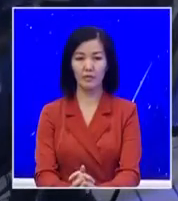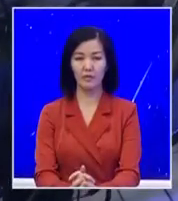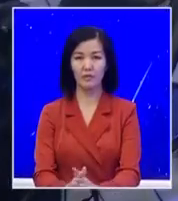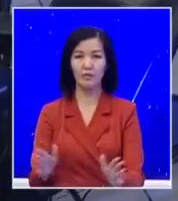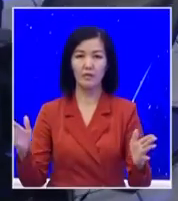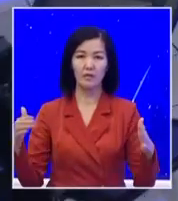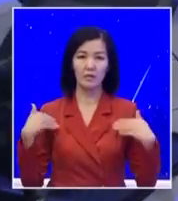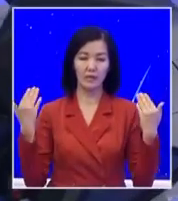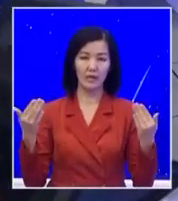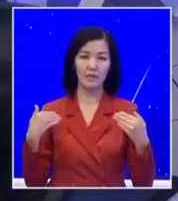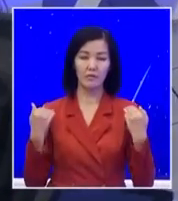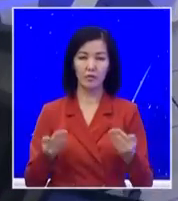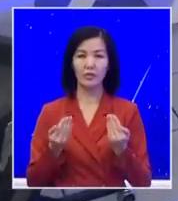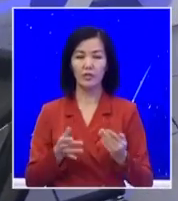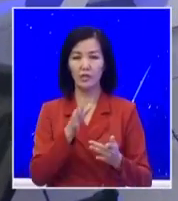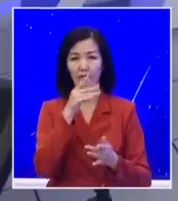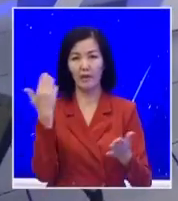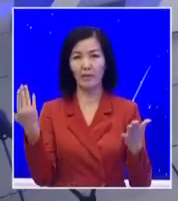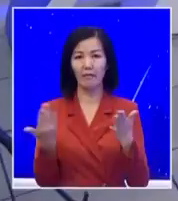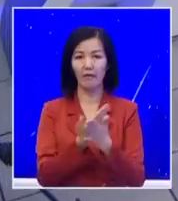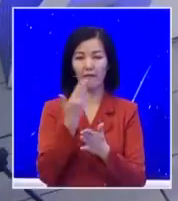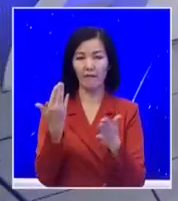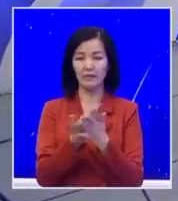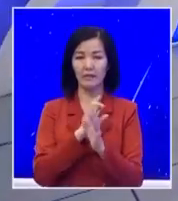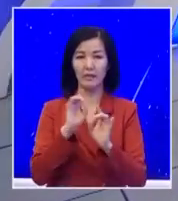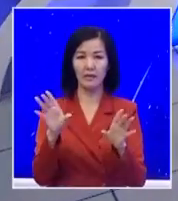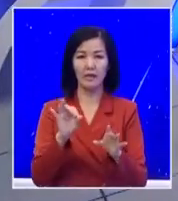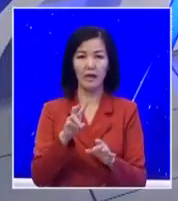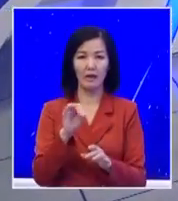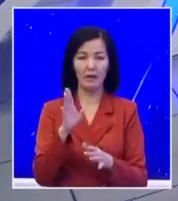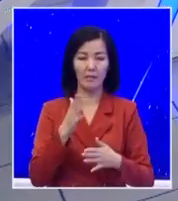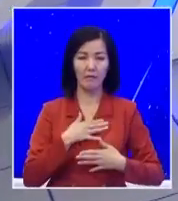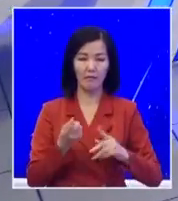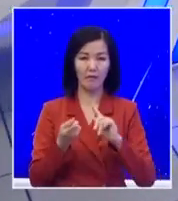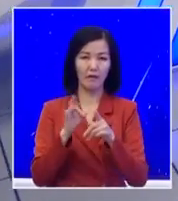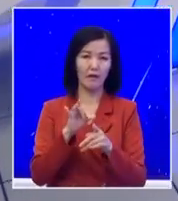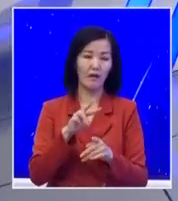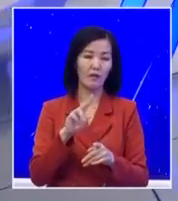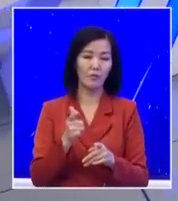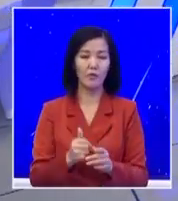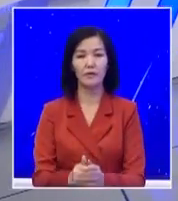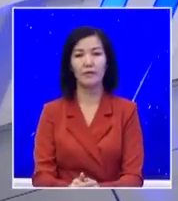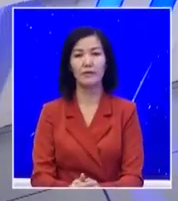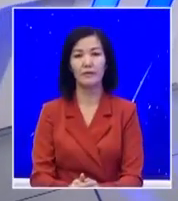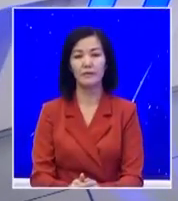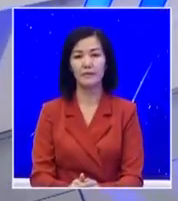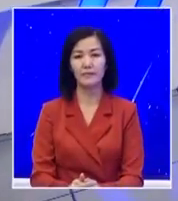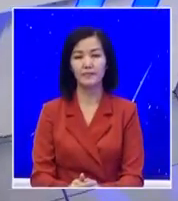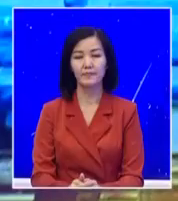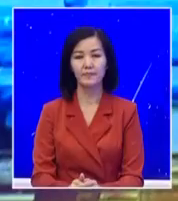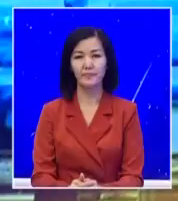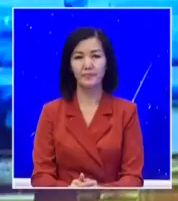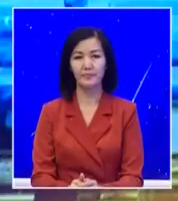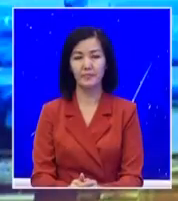Здравствуйте, время новостей на телеканале ЖТСУ. В студии прямого эфира Еламан Раймбеков. И сурдоперевод обеспечивает Айгуль Стамбекова.